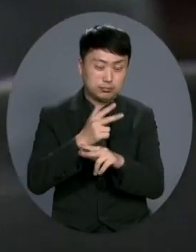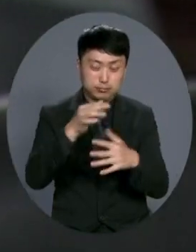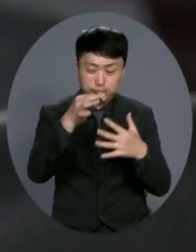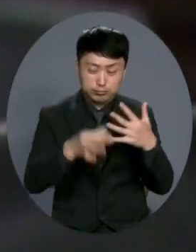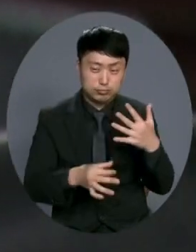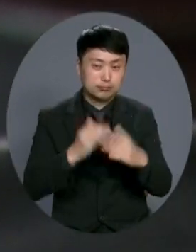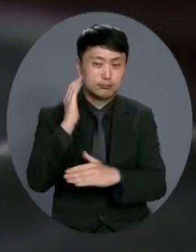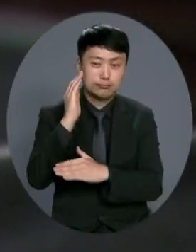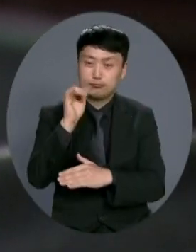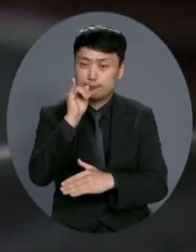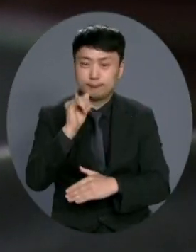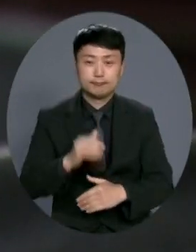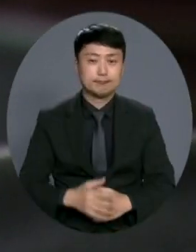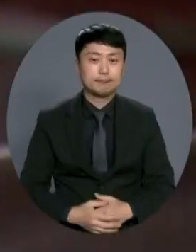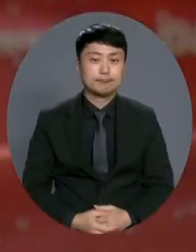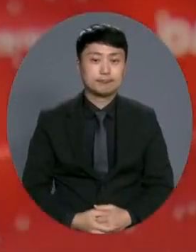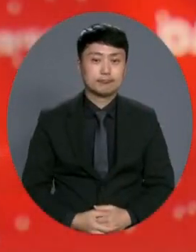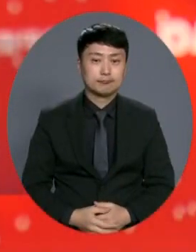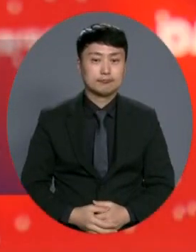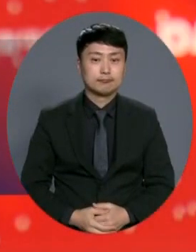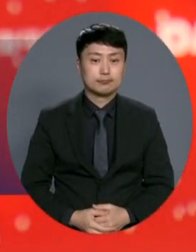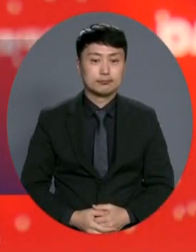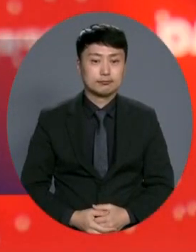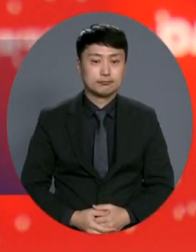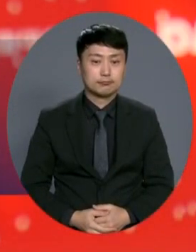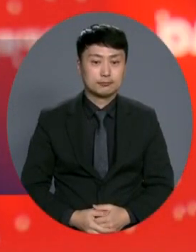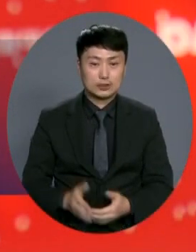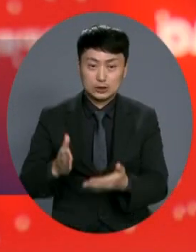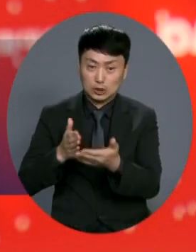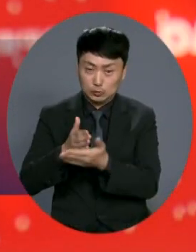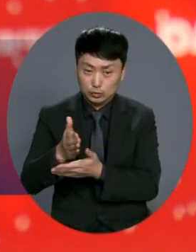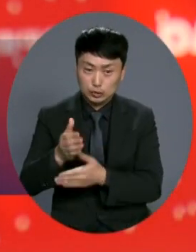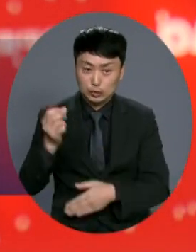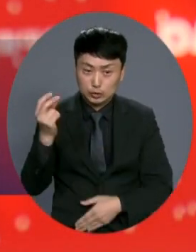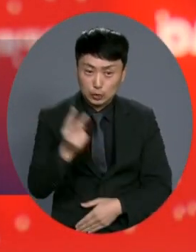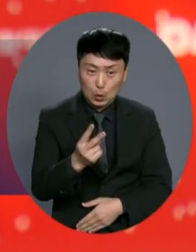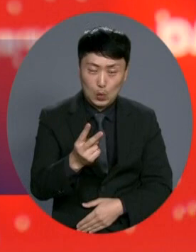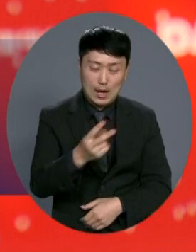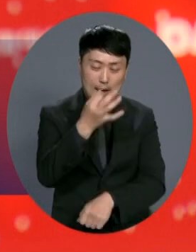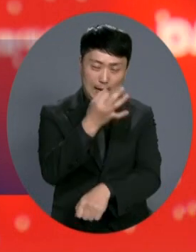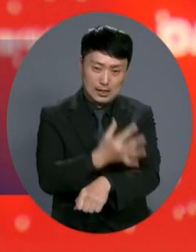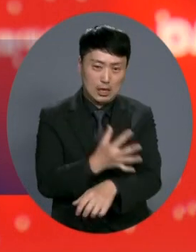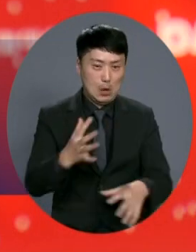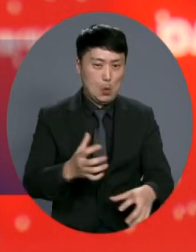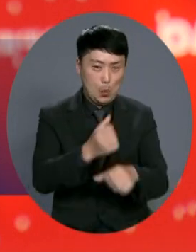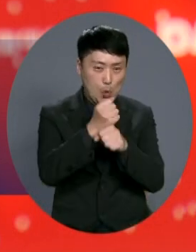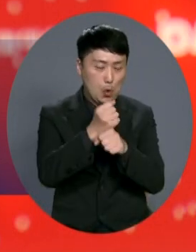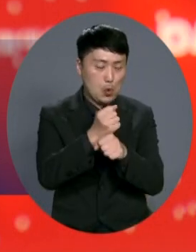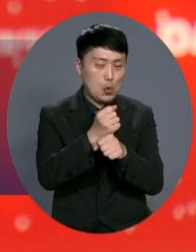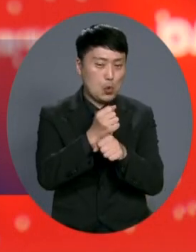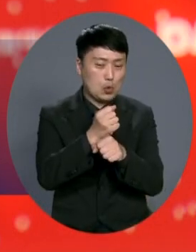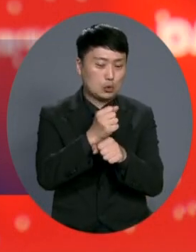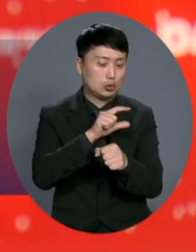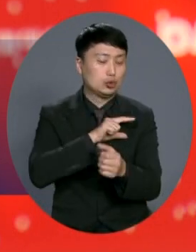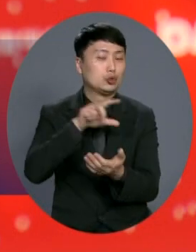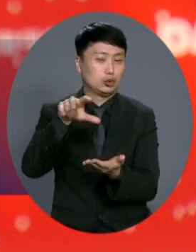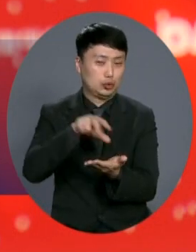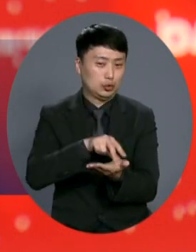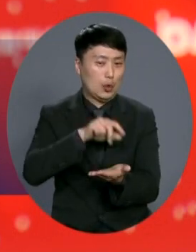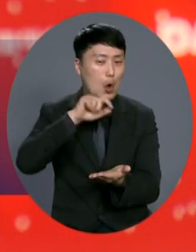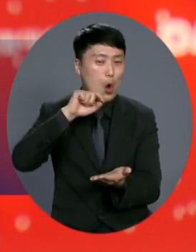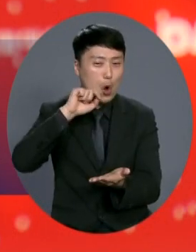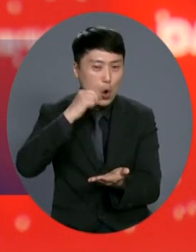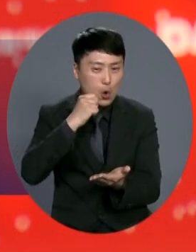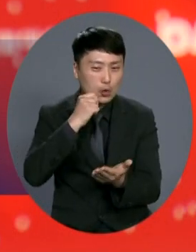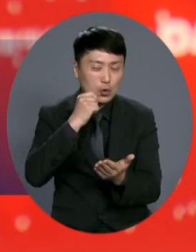있습니다. 그 분야의 전문성은 전문성이거니와 대단히 명료하고 손쉽게 어려운 주제들을 풀어서